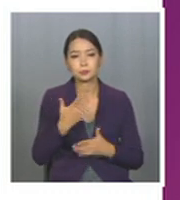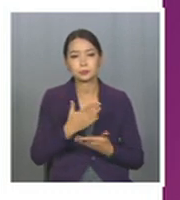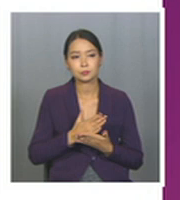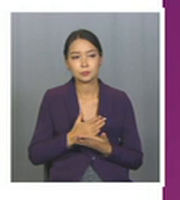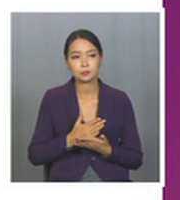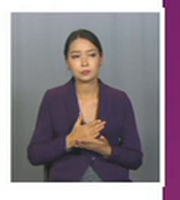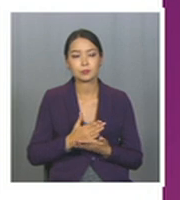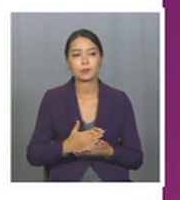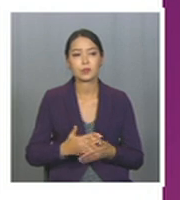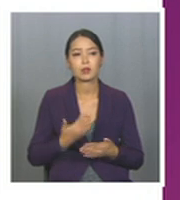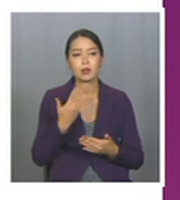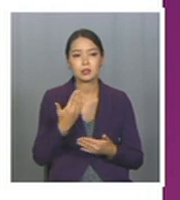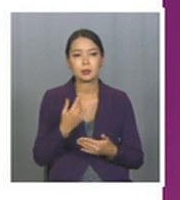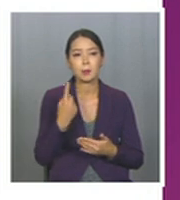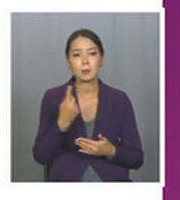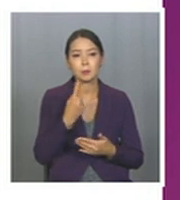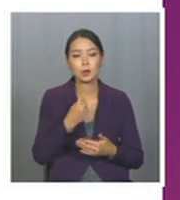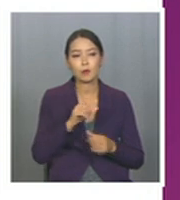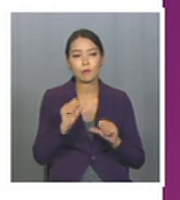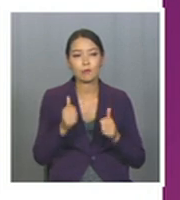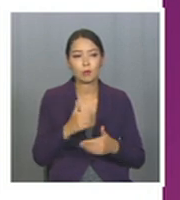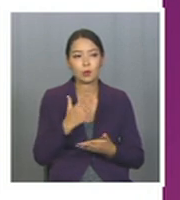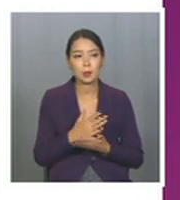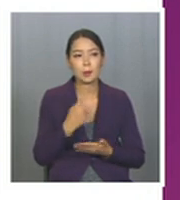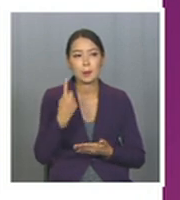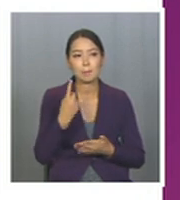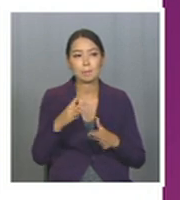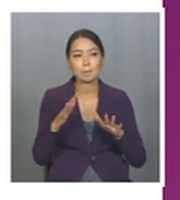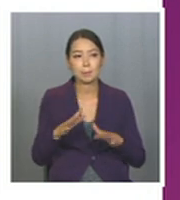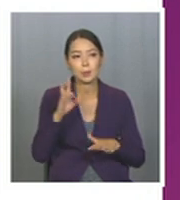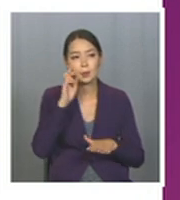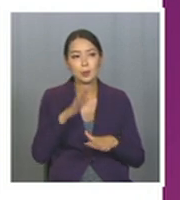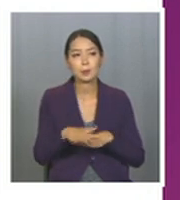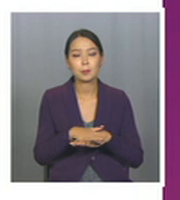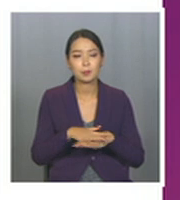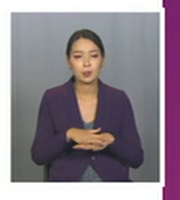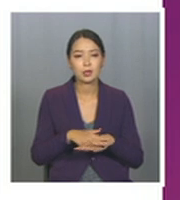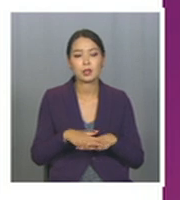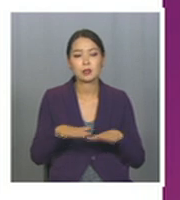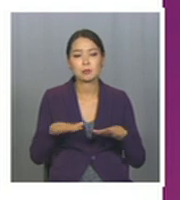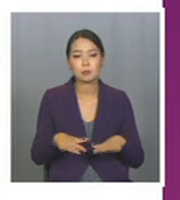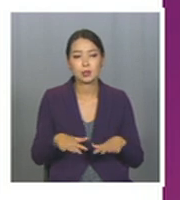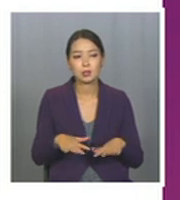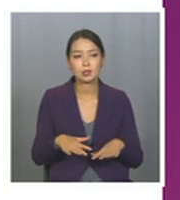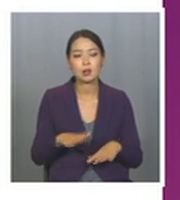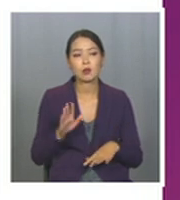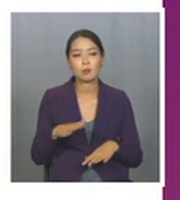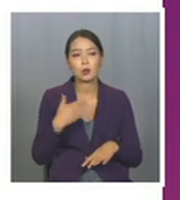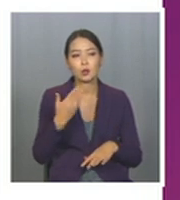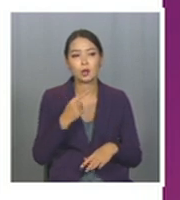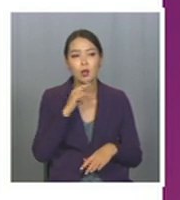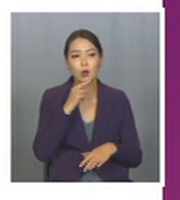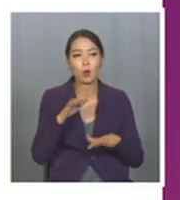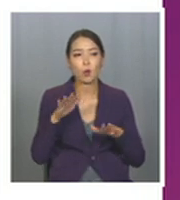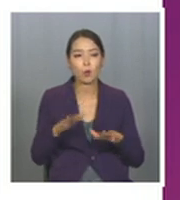қана бір ғана формасын қарастырамыз. Бір ғана меншік, яғни мемлекеттік меншік. Одан кейін экономиканың орталықтан жоспарлануы.